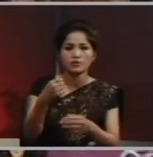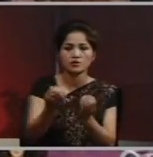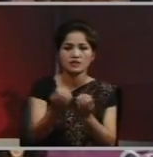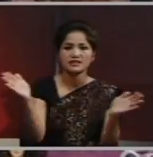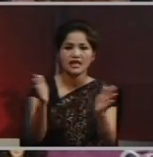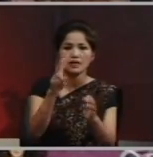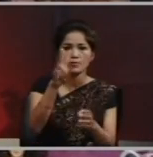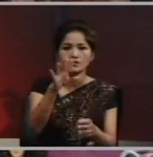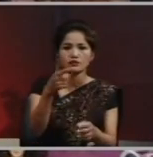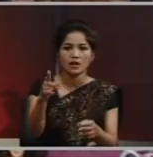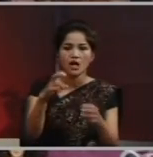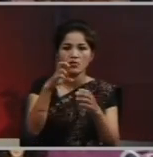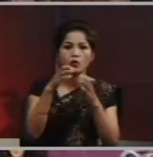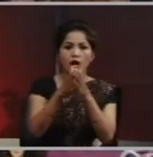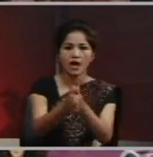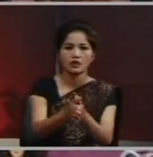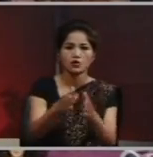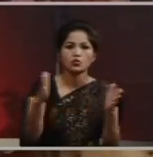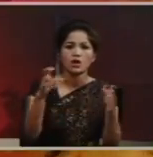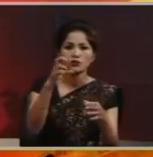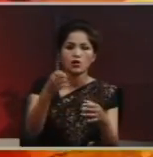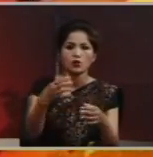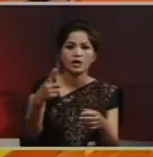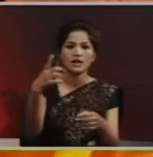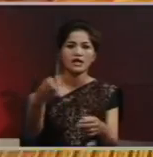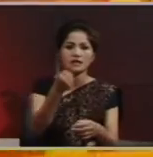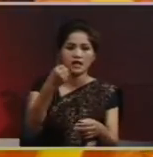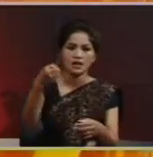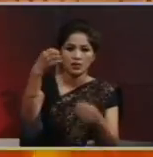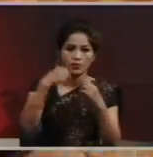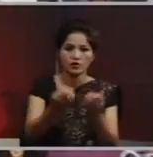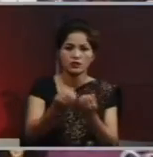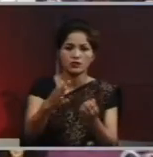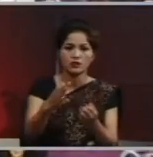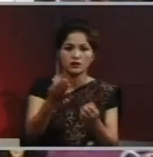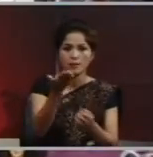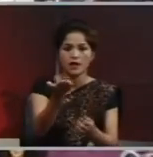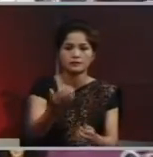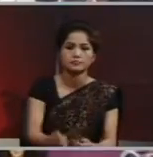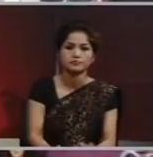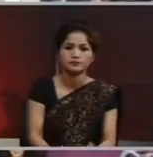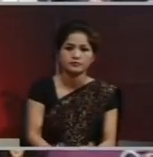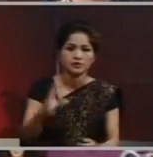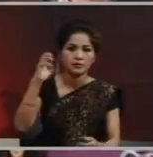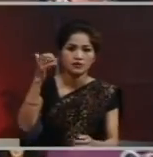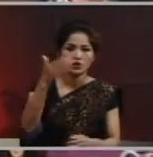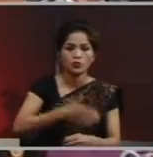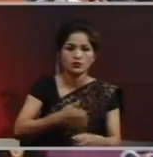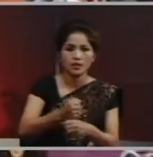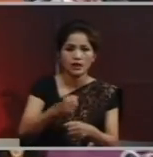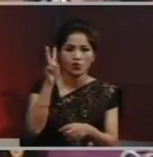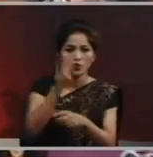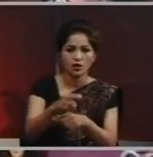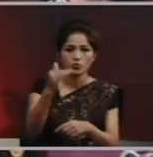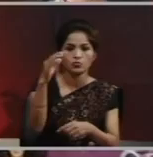गर्ने साना 25 दलको आग्रह। ठुला दलको एकाधिकार लादिने गरी थ्रेसहोल्ड नराख्न माग। वैदेशिक रोजगारमा भइरहेको